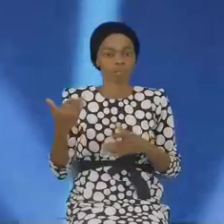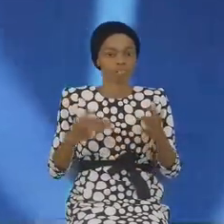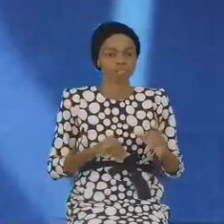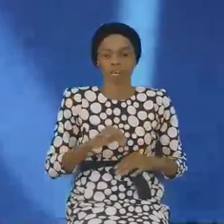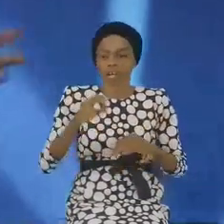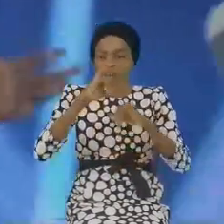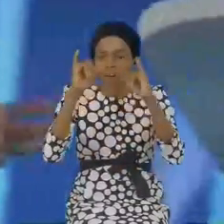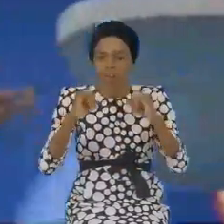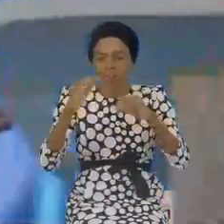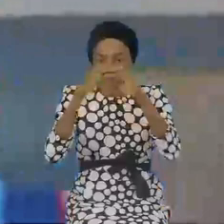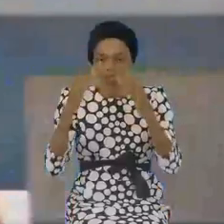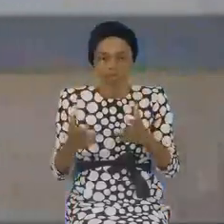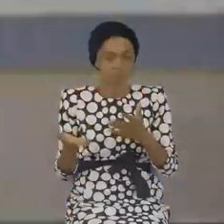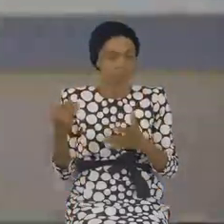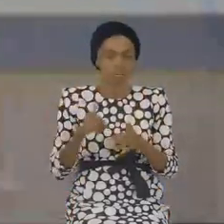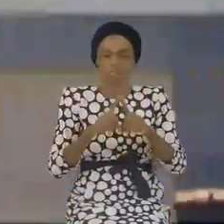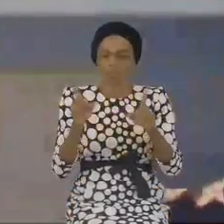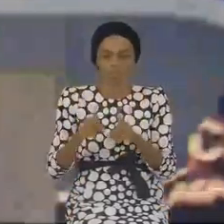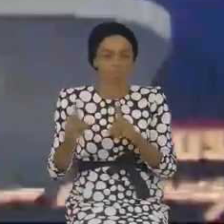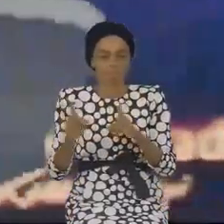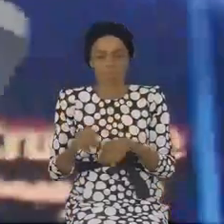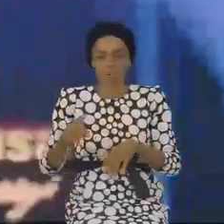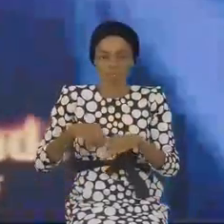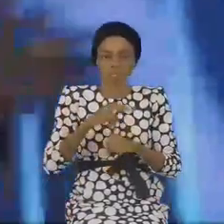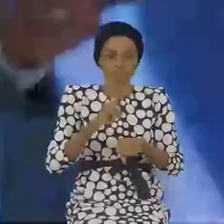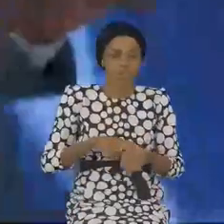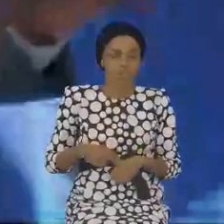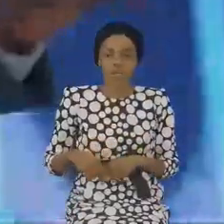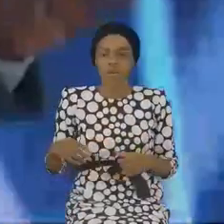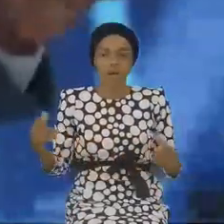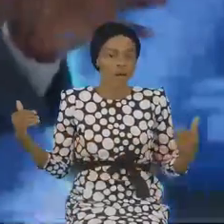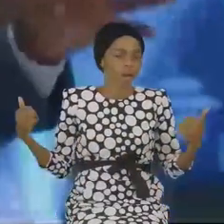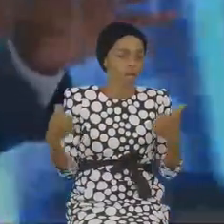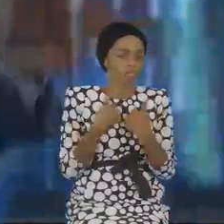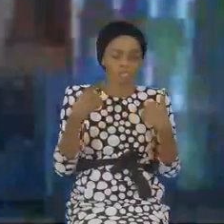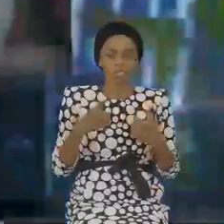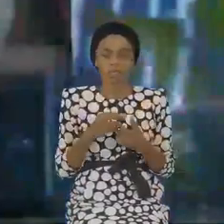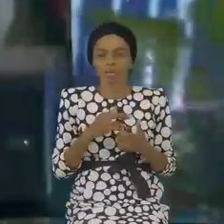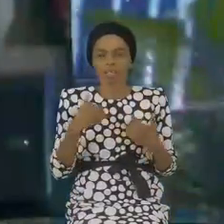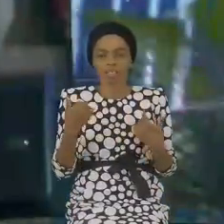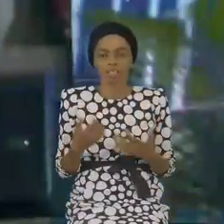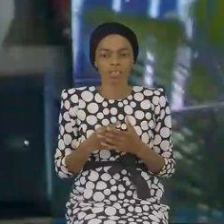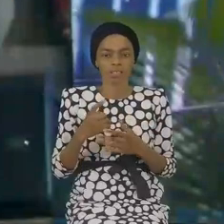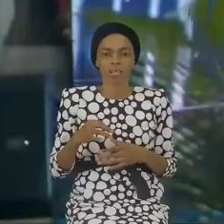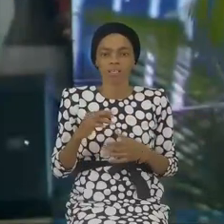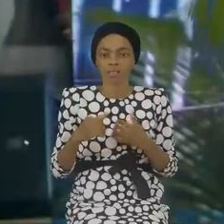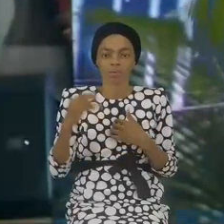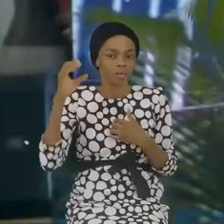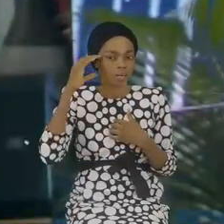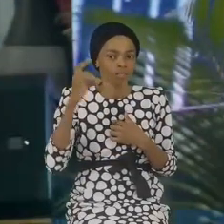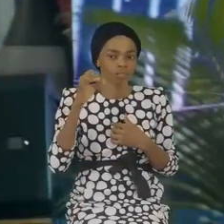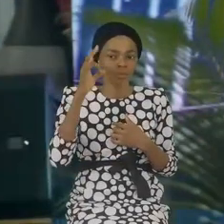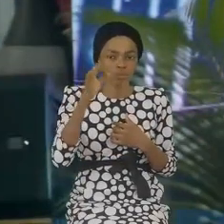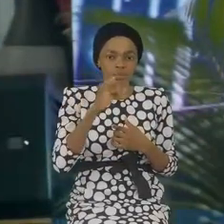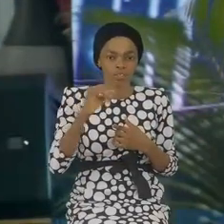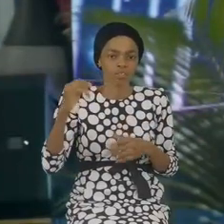étaient là. Les nations les affrontaient. Et ils devaient écouter la prédication à tout moment. Qu'ils